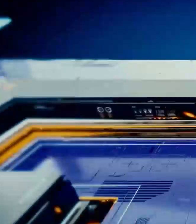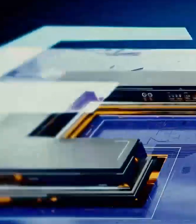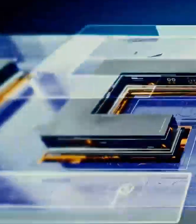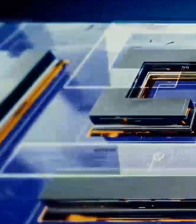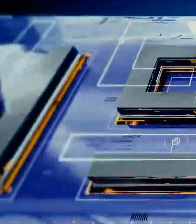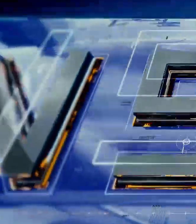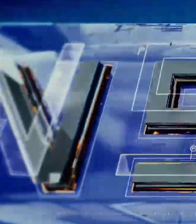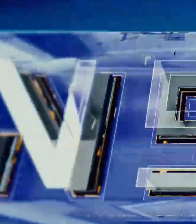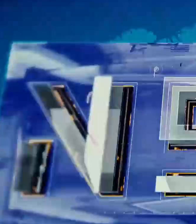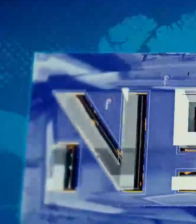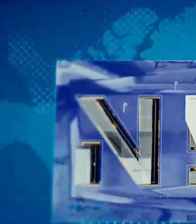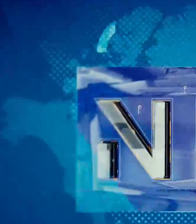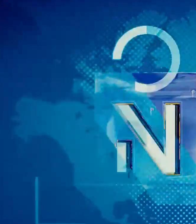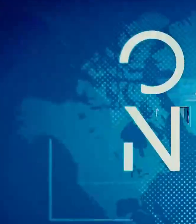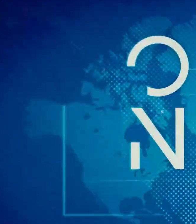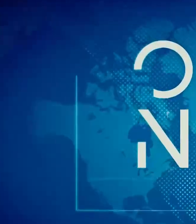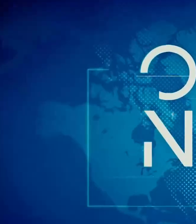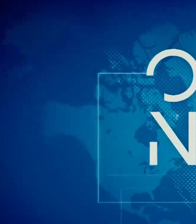Υπότιτλοι AUTHORWAVE